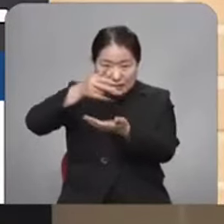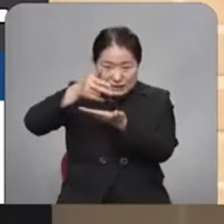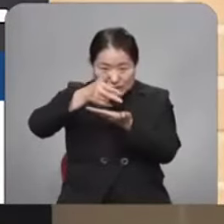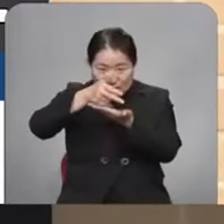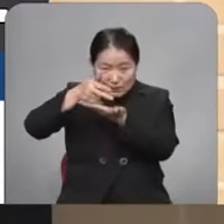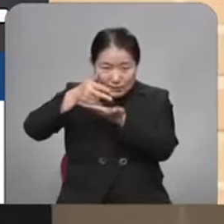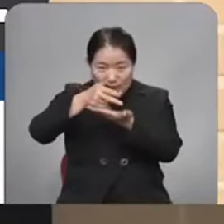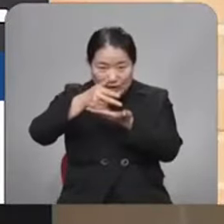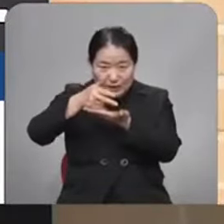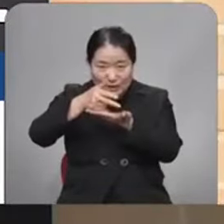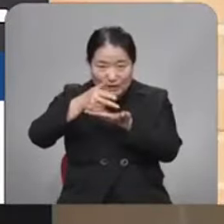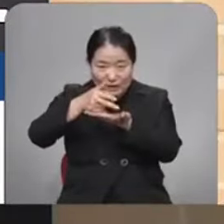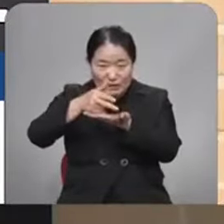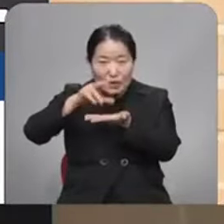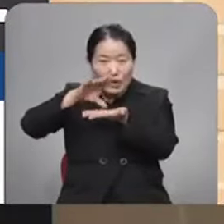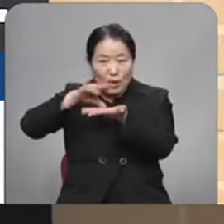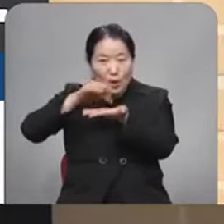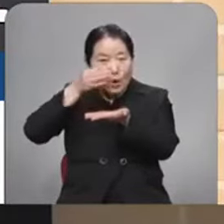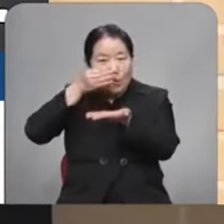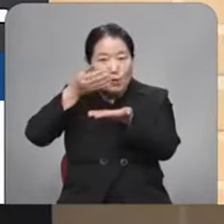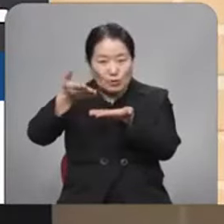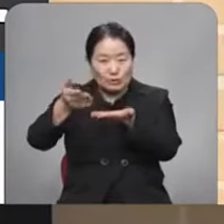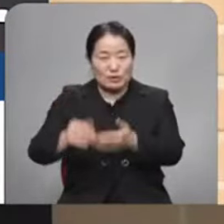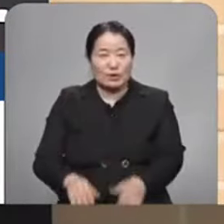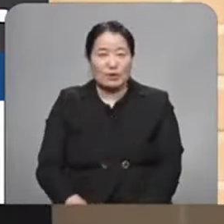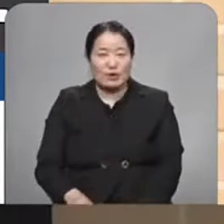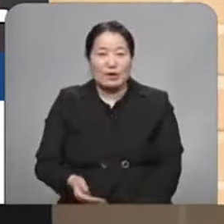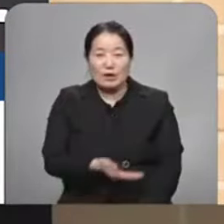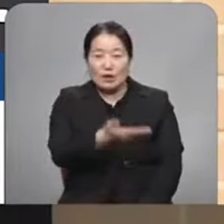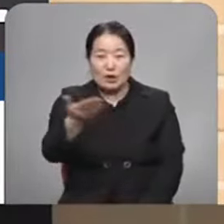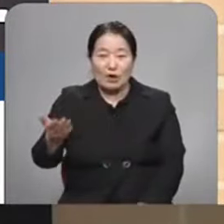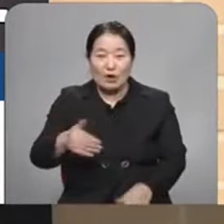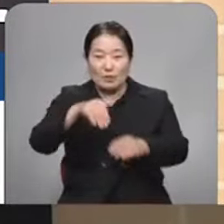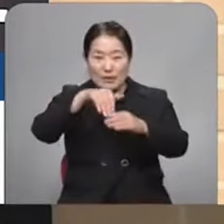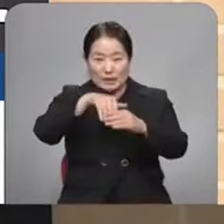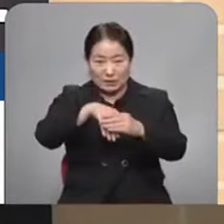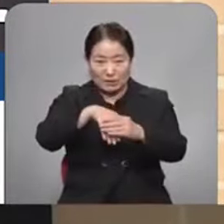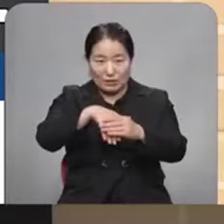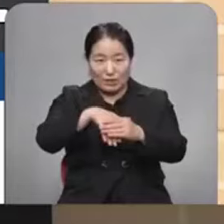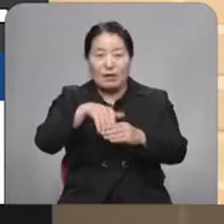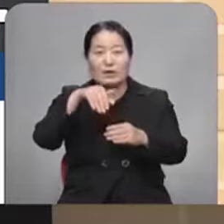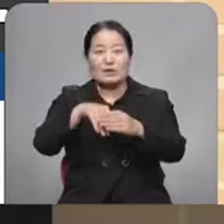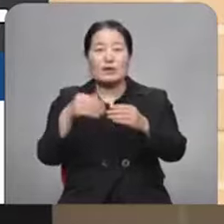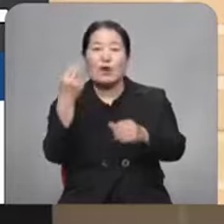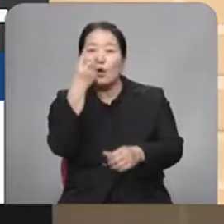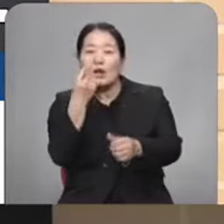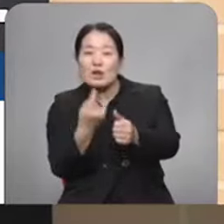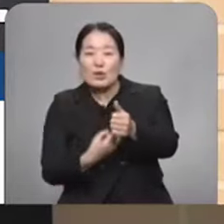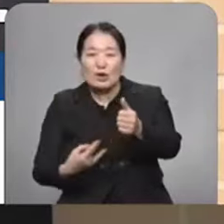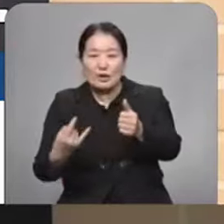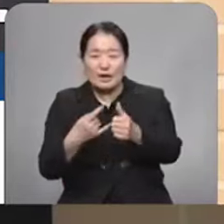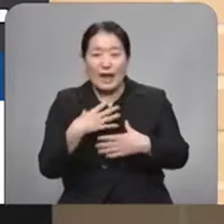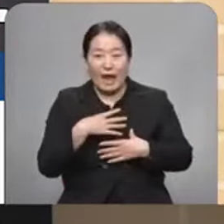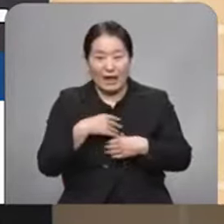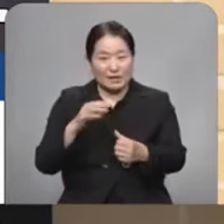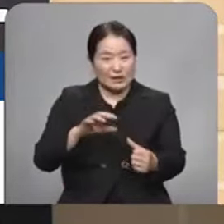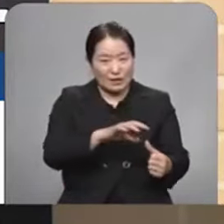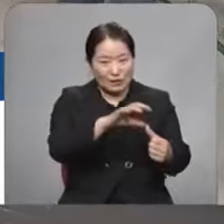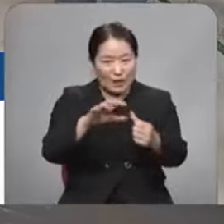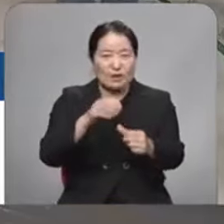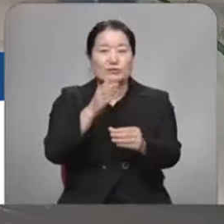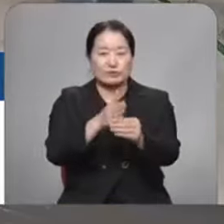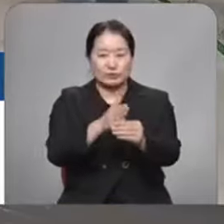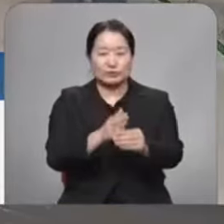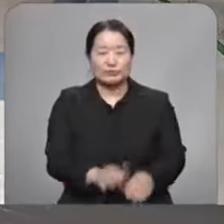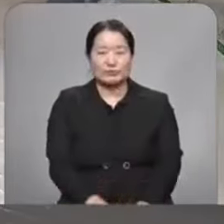통해서 현장으로 중계되고 있습니다 여러분들의 투표는 선 선거 관리위원회에서 안전하게 관리하고